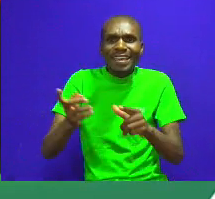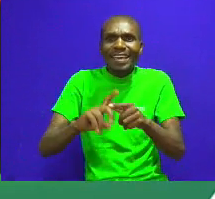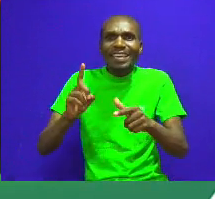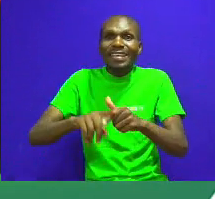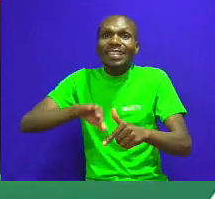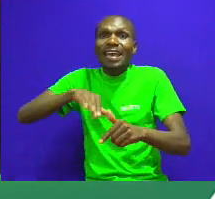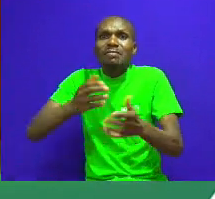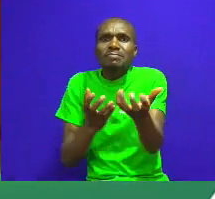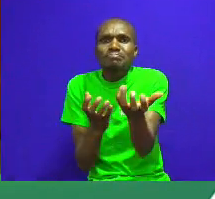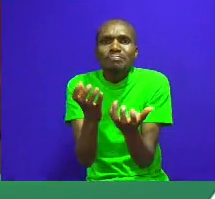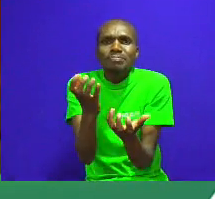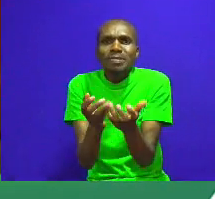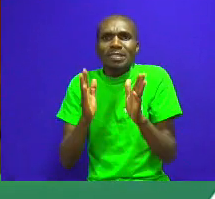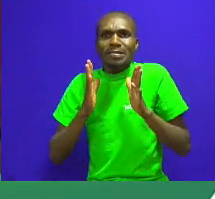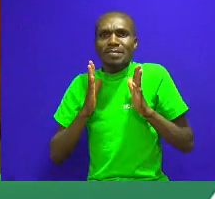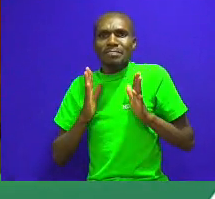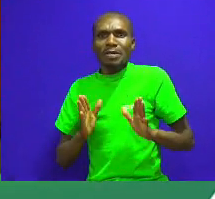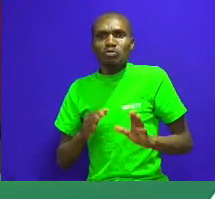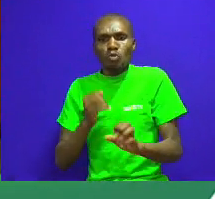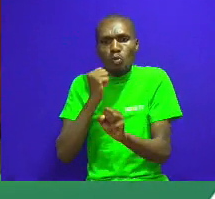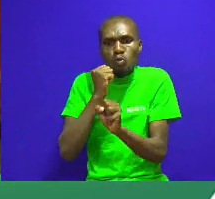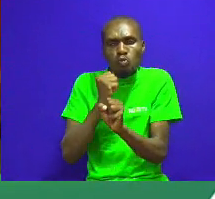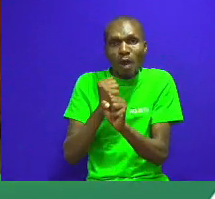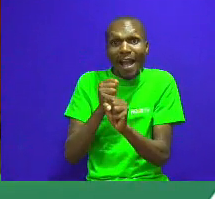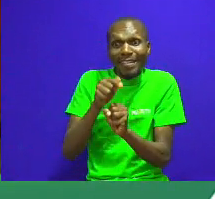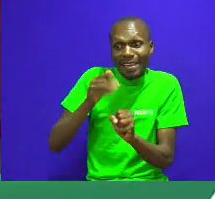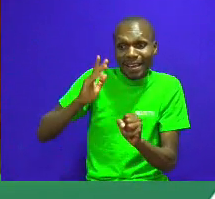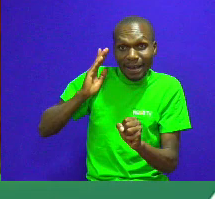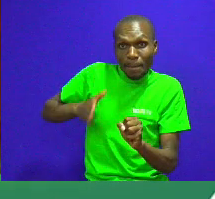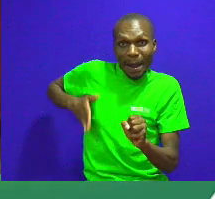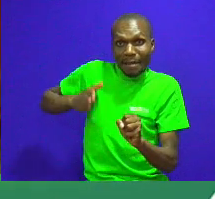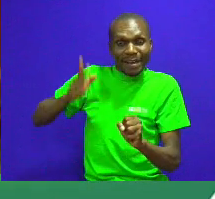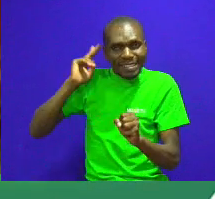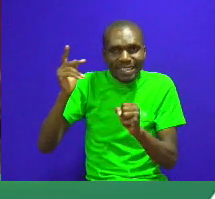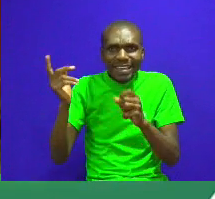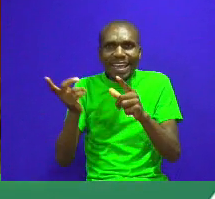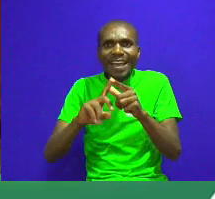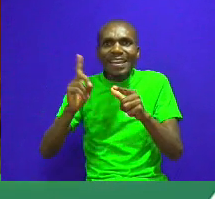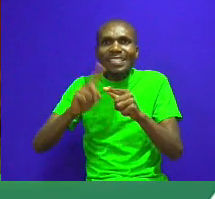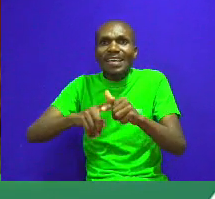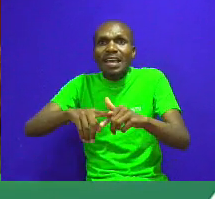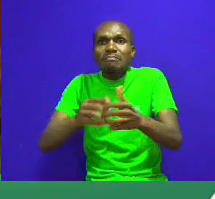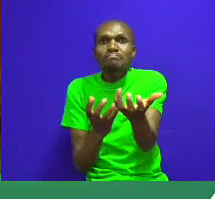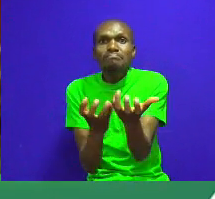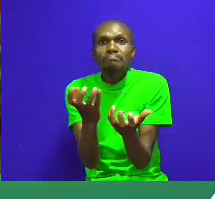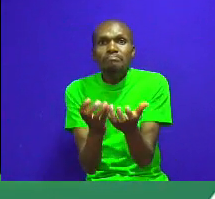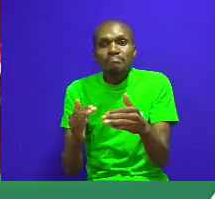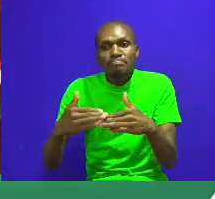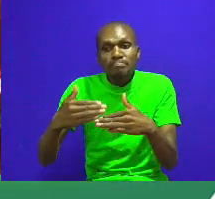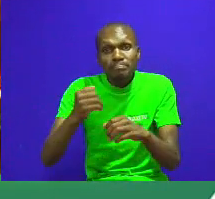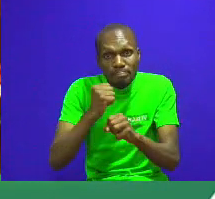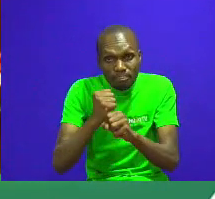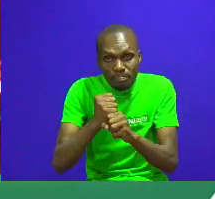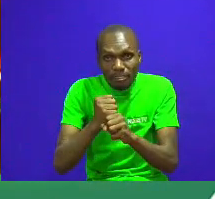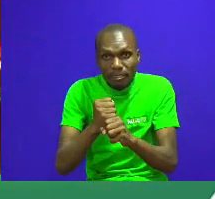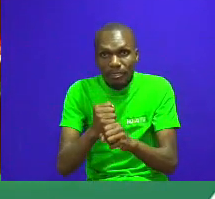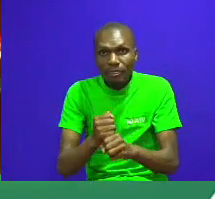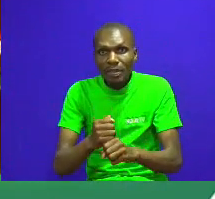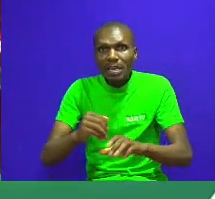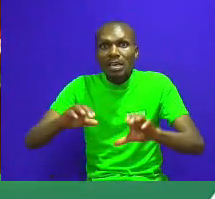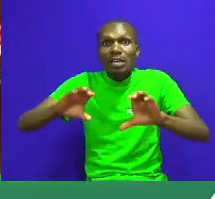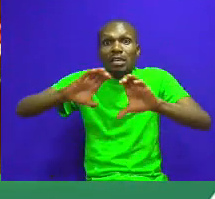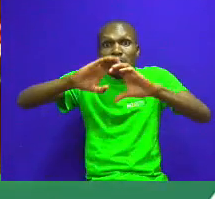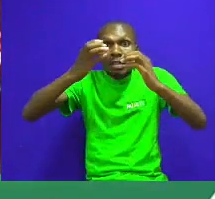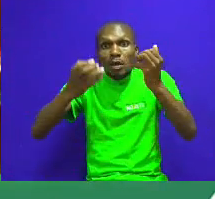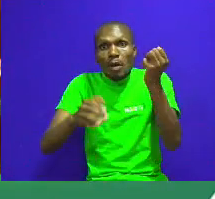ya bonchiriri ya kwenye reliba kase moli ya Kisii Naivas Mola, iliko nyara kubeka obo nchiriri wabo. This part of the world, it